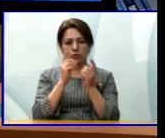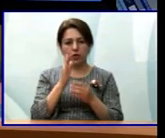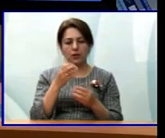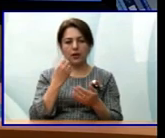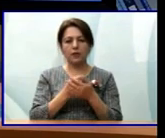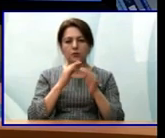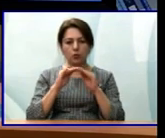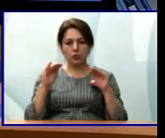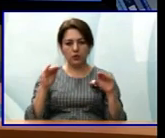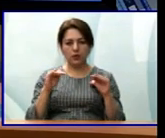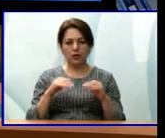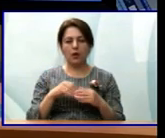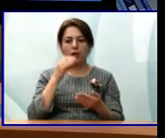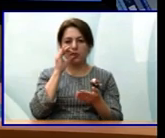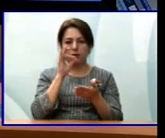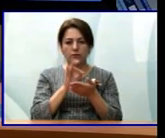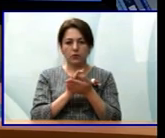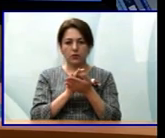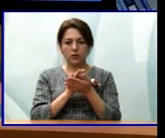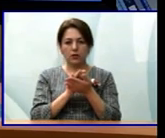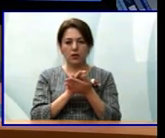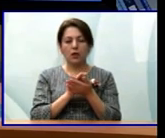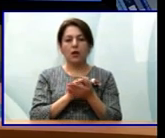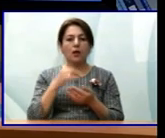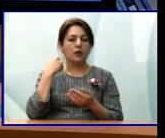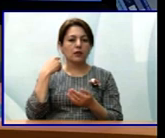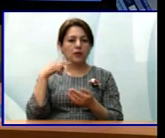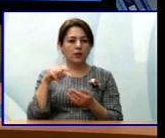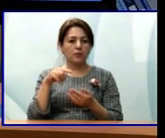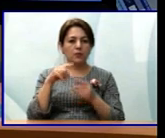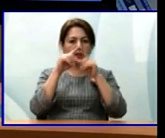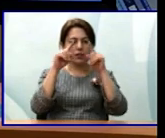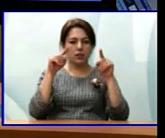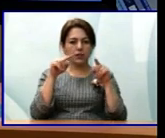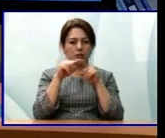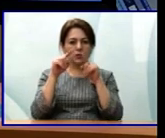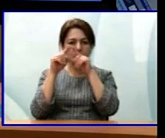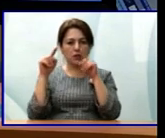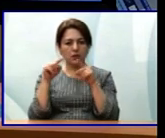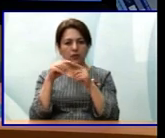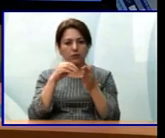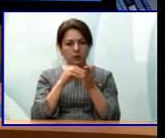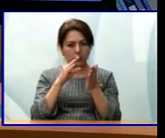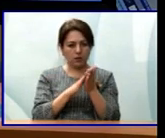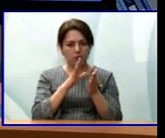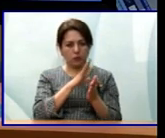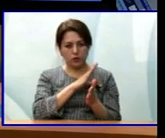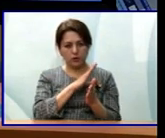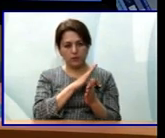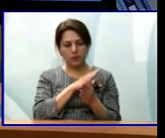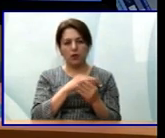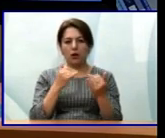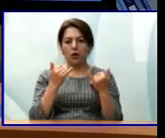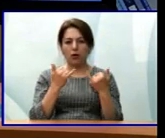Aziz o'quvchilar, javobingizdagi raqamlarni katakchalarga belgilab bo'ldingizmi?